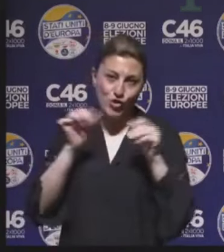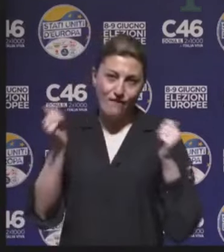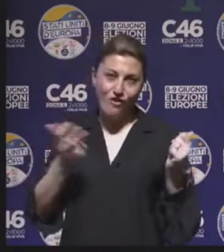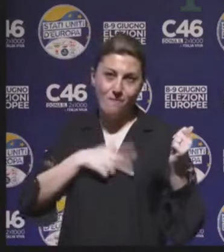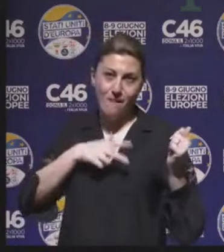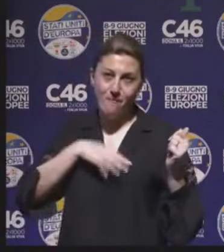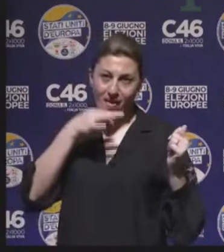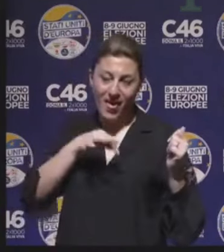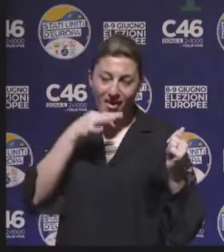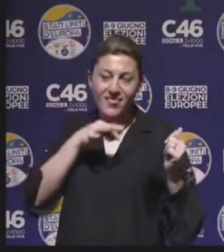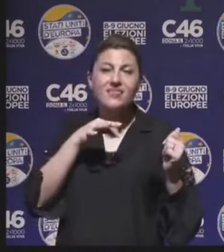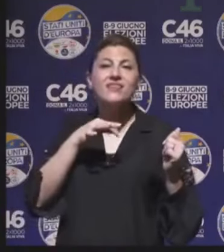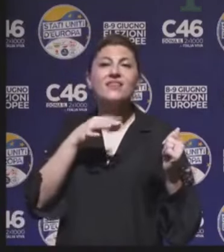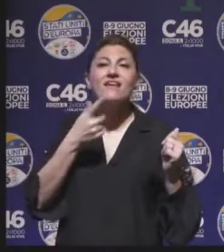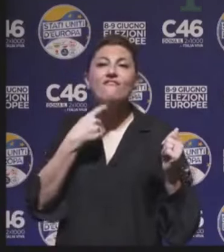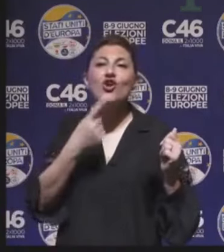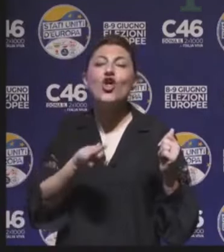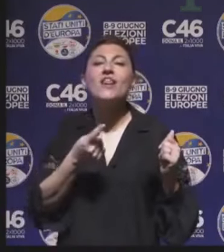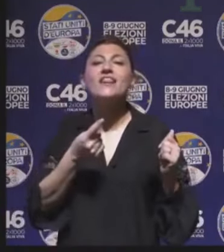passaggio sul Partito